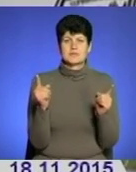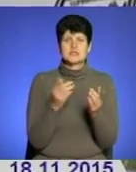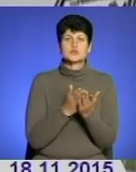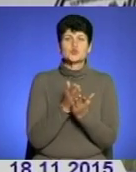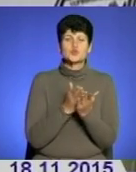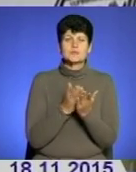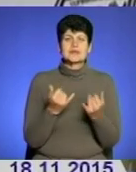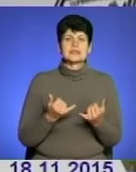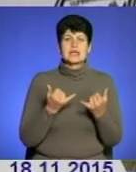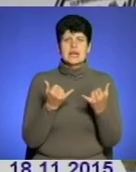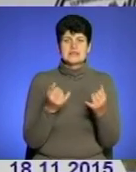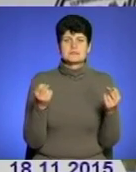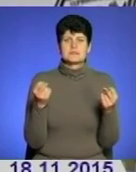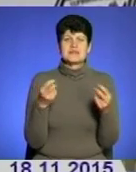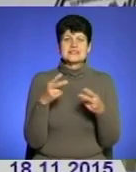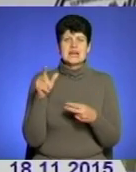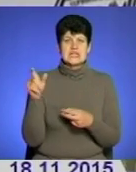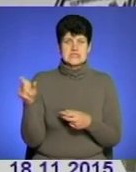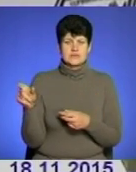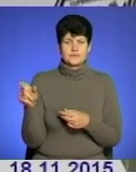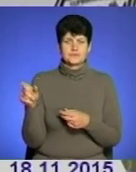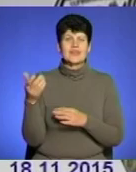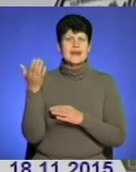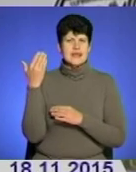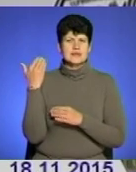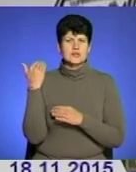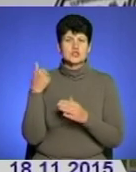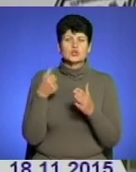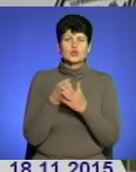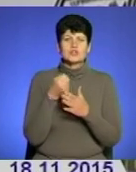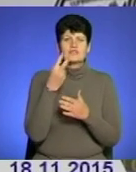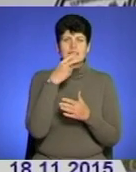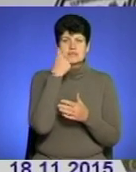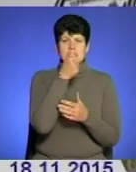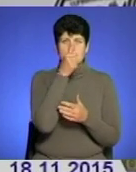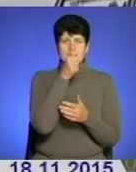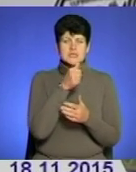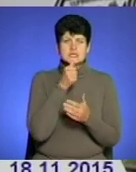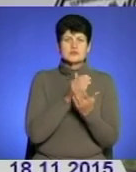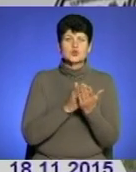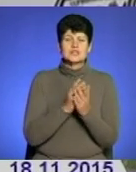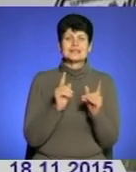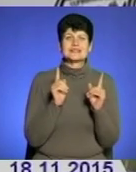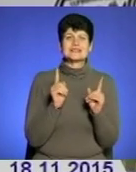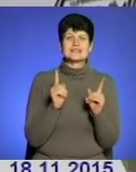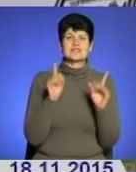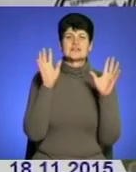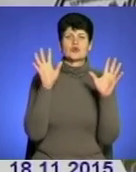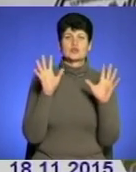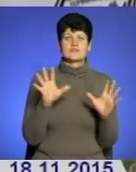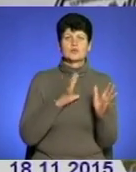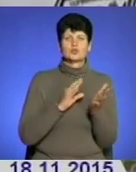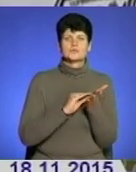для спеціалістів. Значить, раніше до 12 місяців служили тільки, в законодавстві було